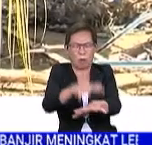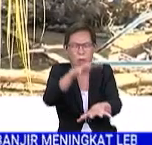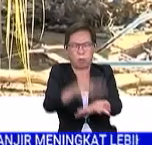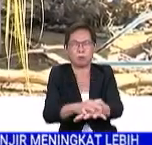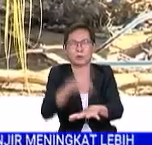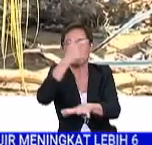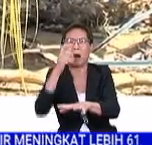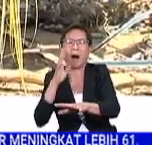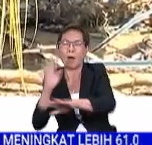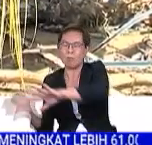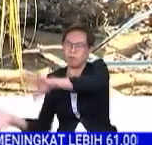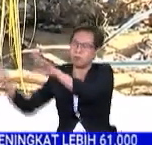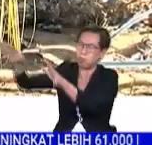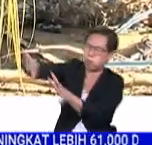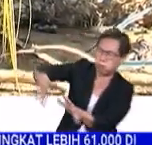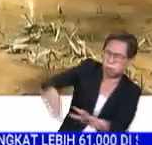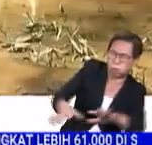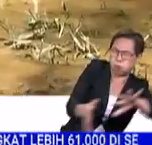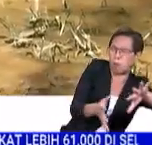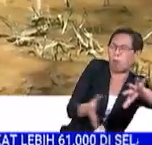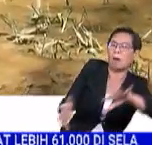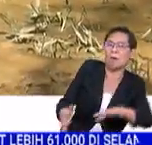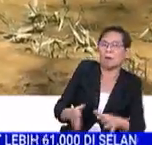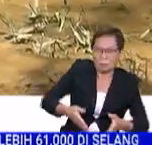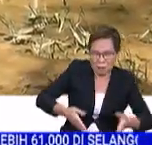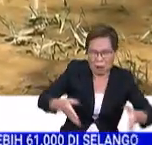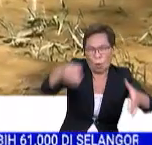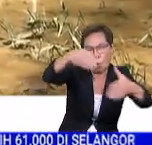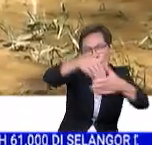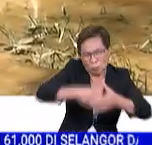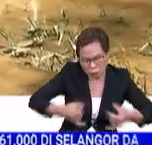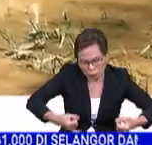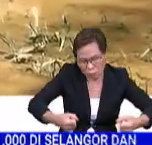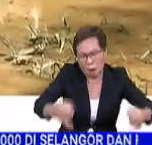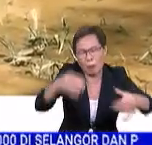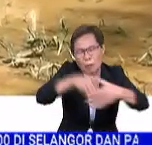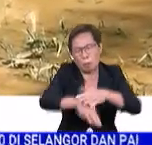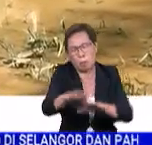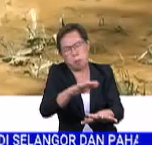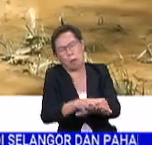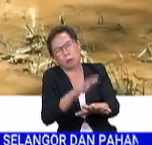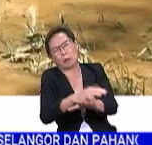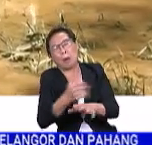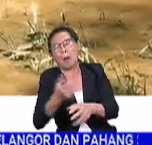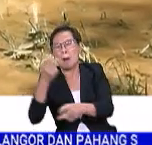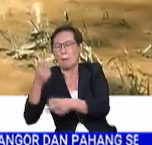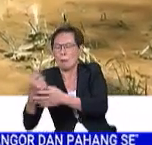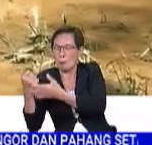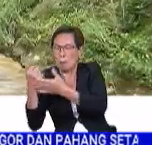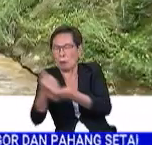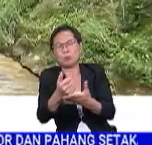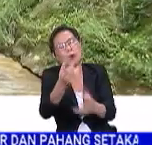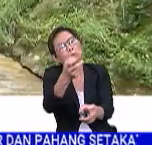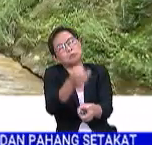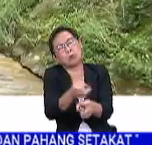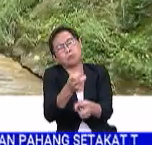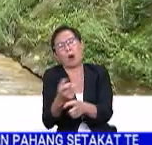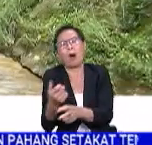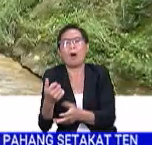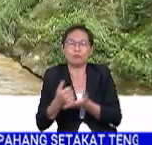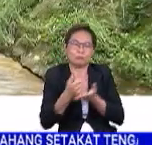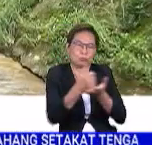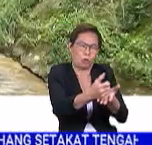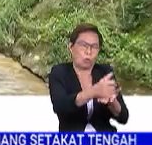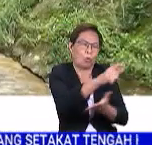deras banjir. Kerosakan jalan juga menyebabkan laluan masuk ke sini agak sesak dan menyukarkan bantuan dari luar untuk sampai kepada penduduk di